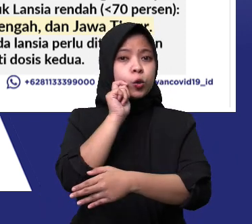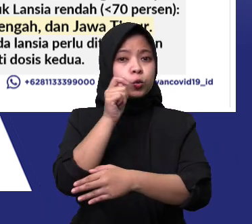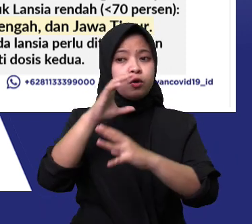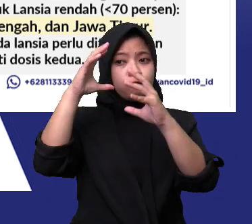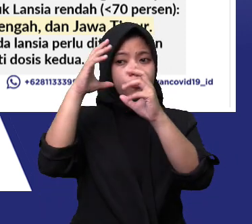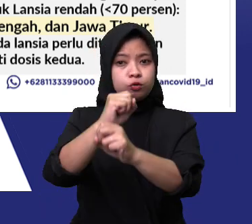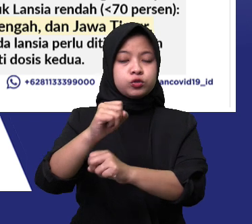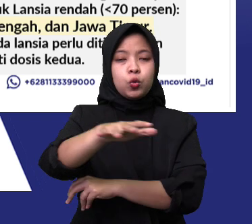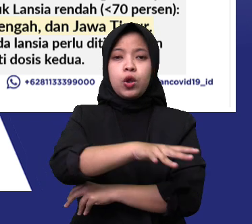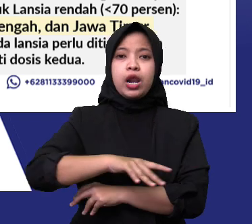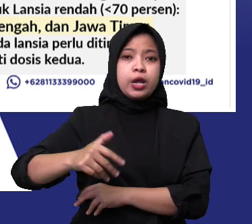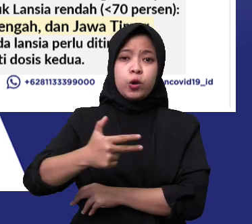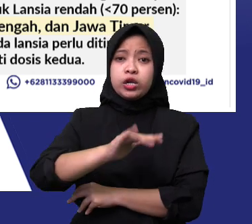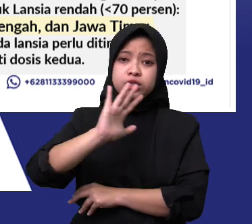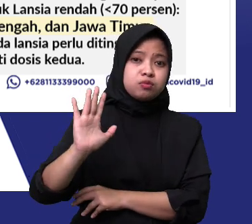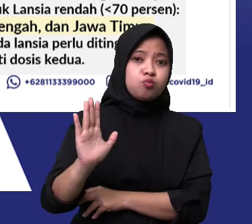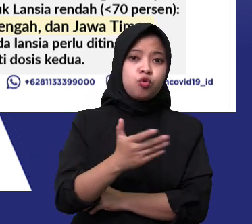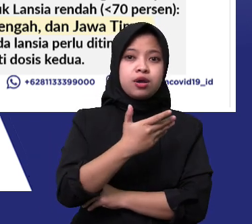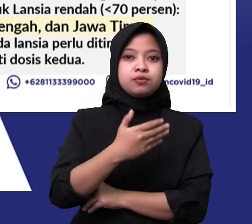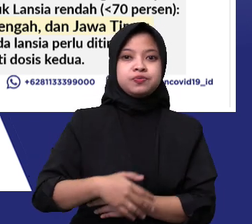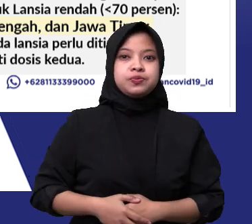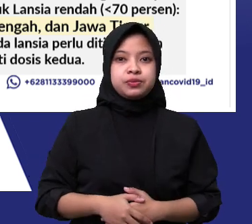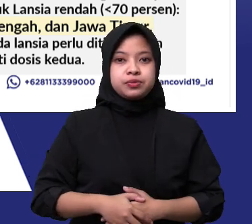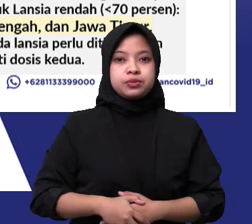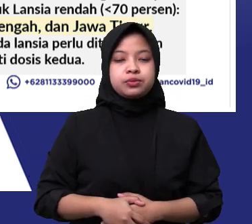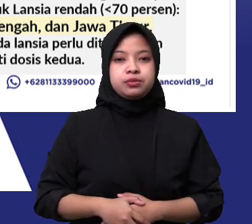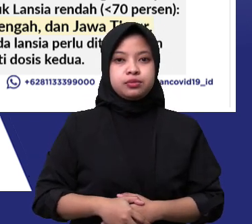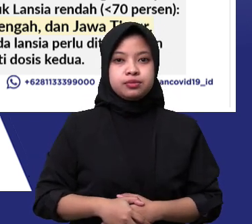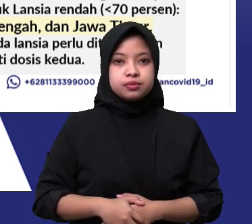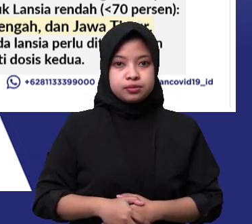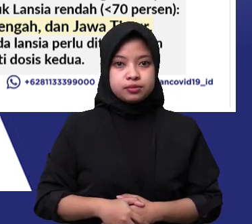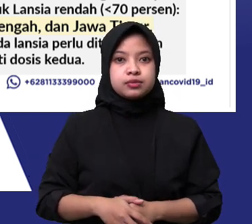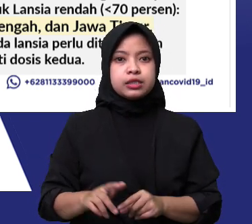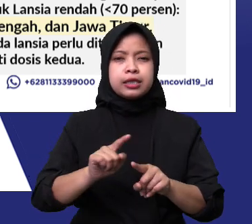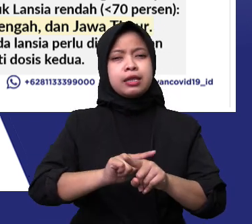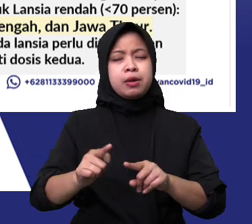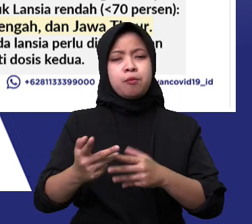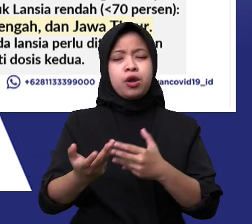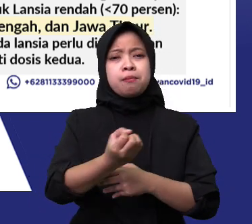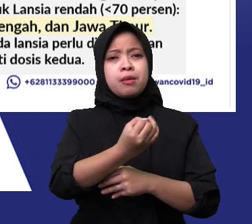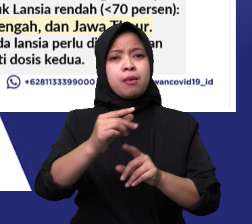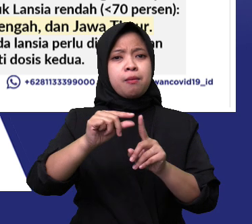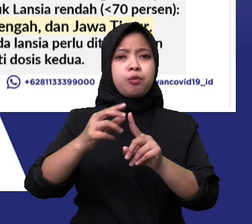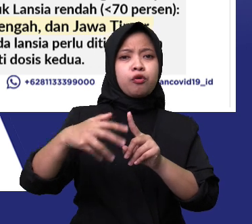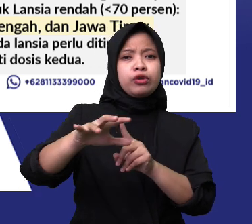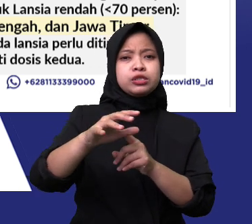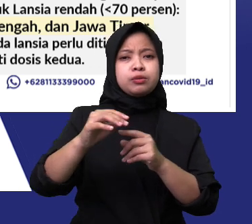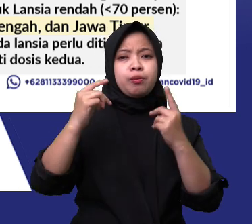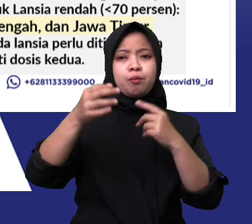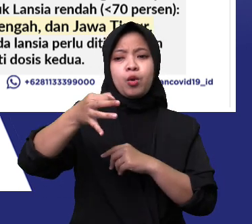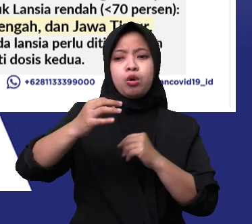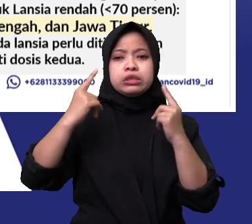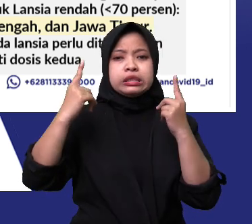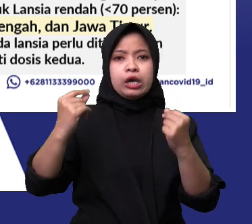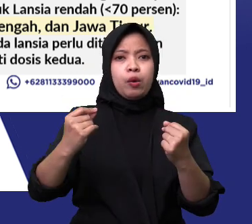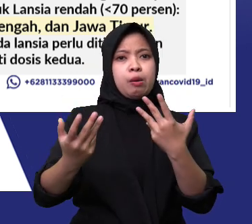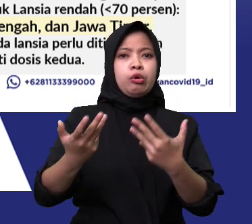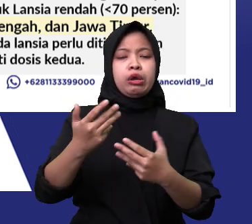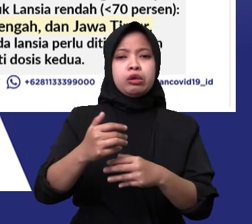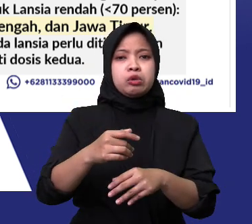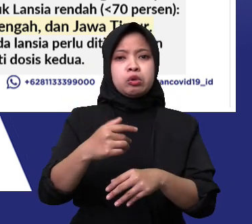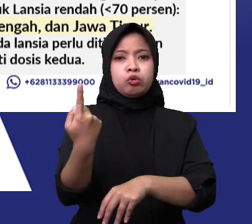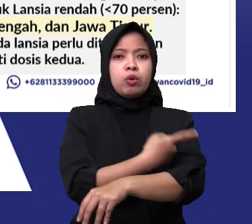seluruh wilayah di Indonesia. Namun sayangnya saat ini masih ada provinsi di Pulau Jawa yang cakupan vaksinasi dosis 2